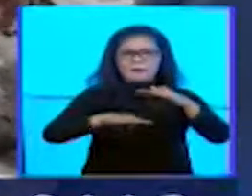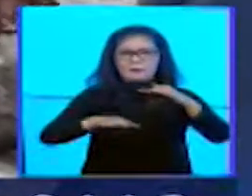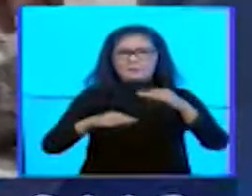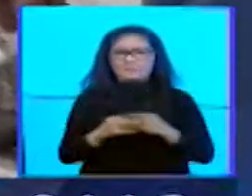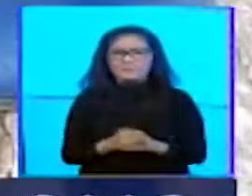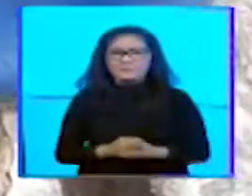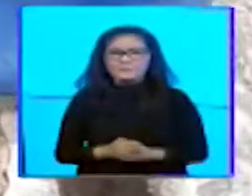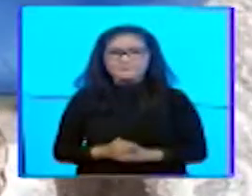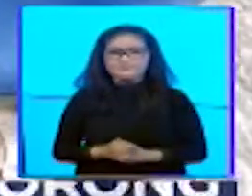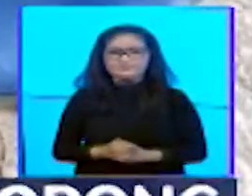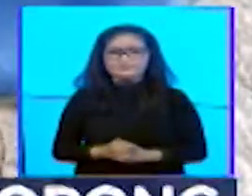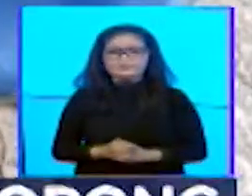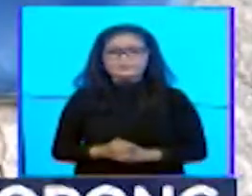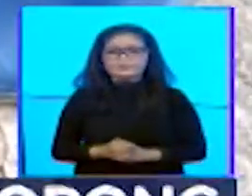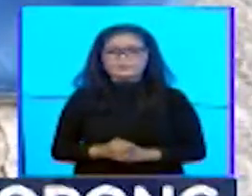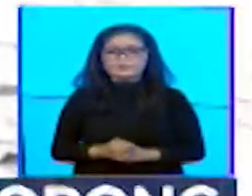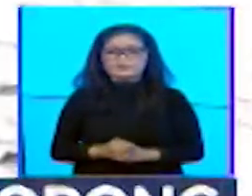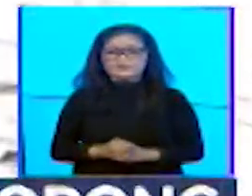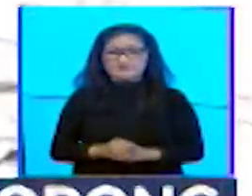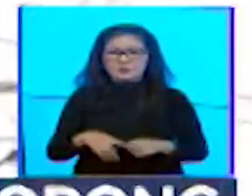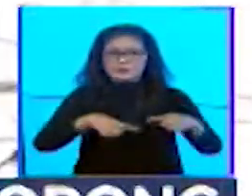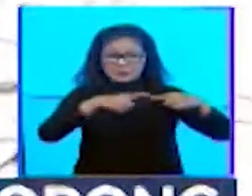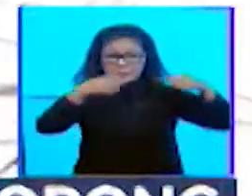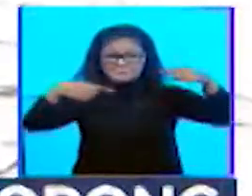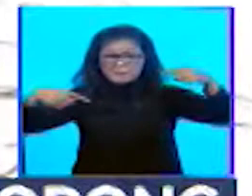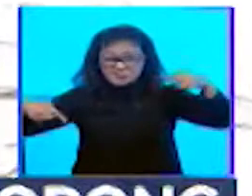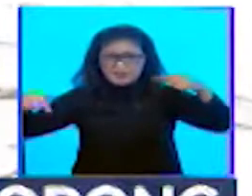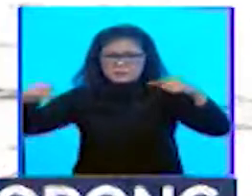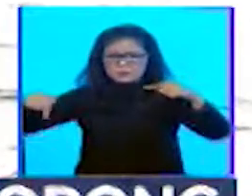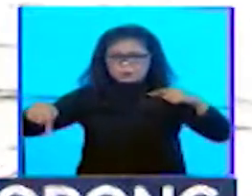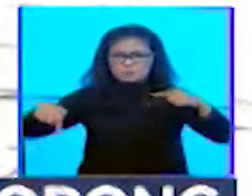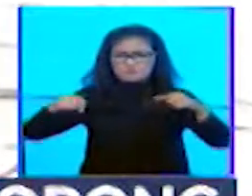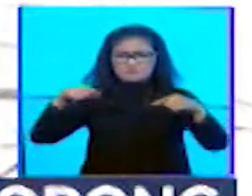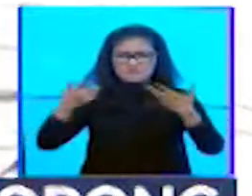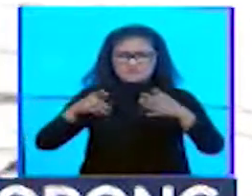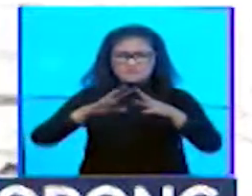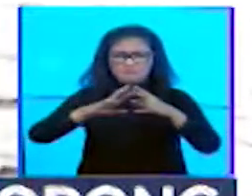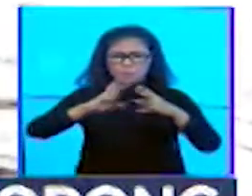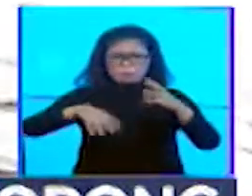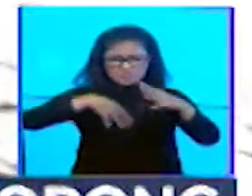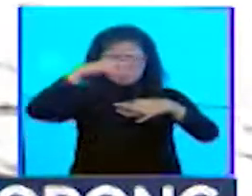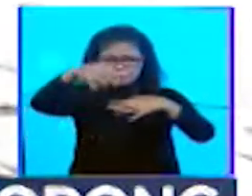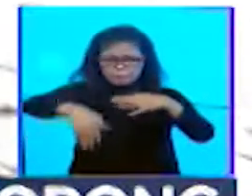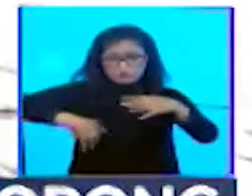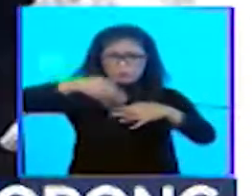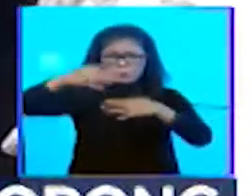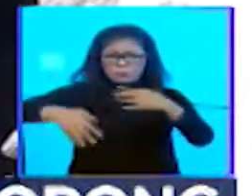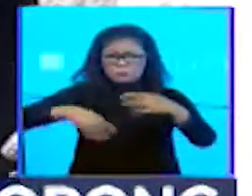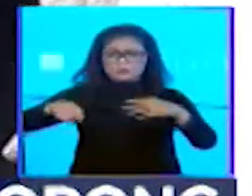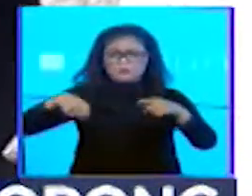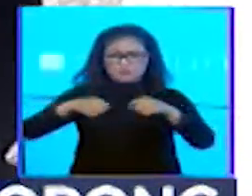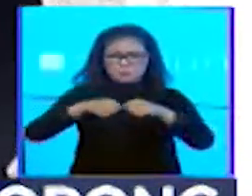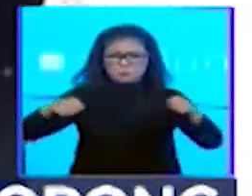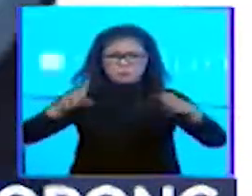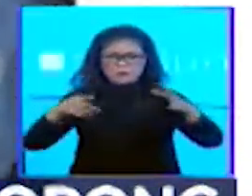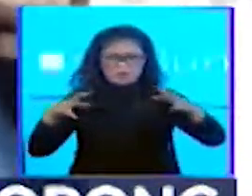Satu persatu kulit pembungkus kabel dikeluarkan petugas Sudin Sumber Daya Air. Ratusan kulit kabel dengan masing-masing panjang 1 meter lebih ditemukan menyumbat di